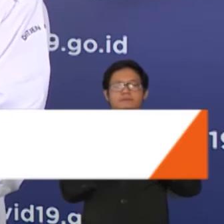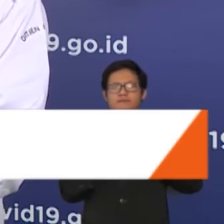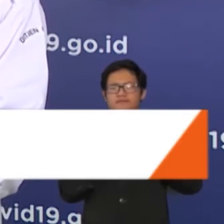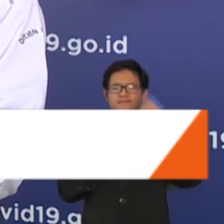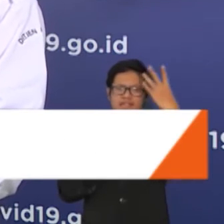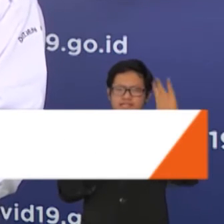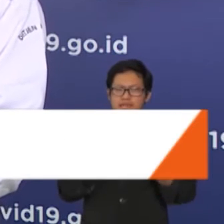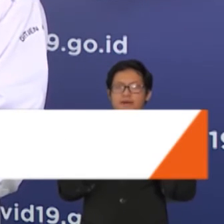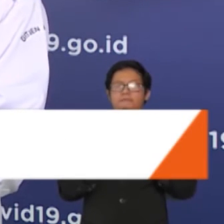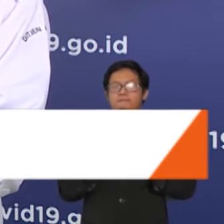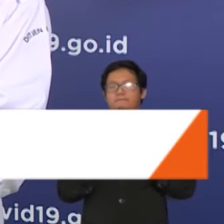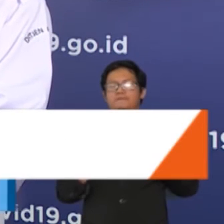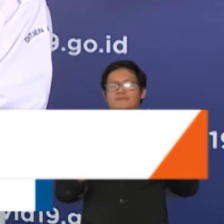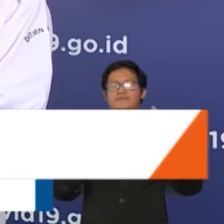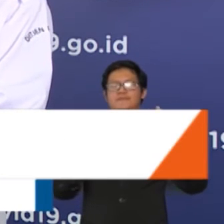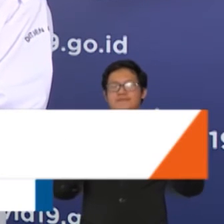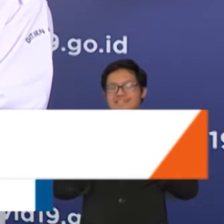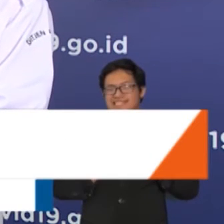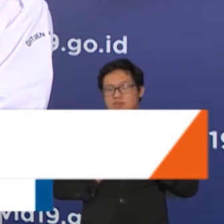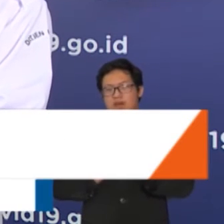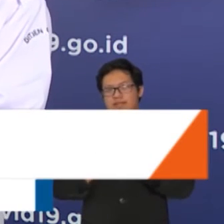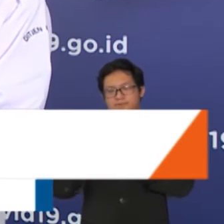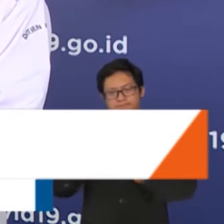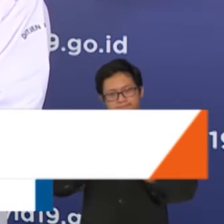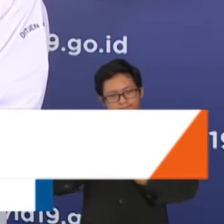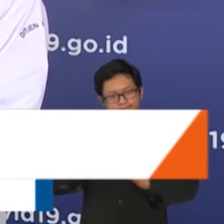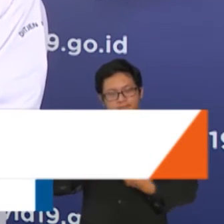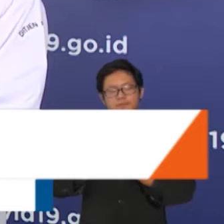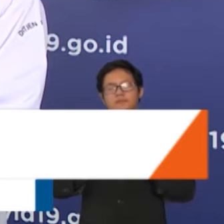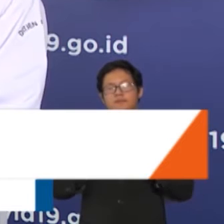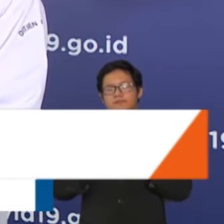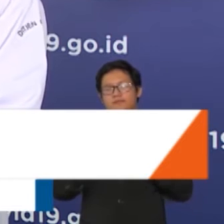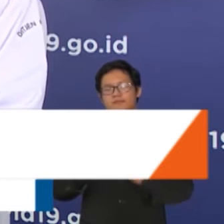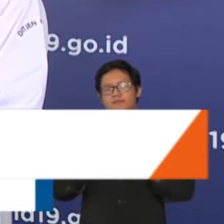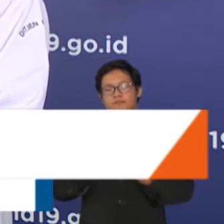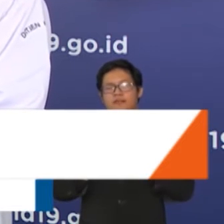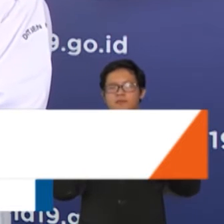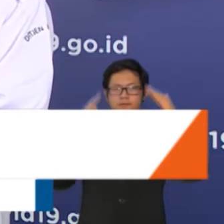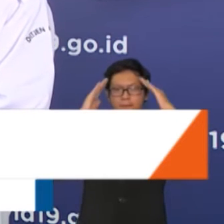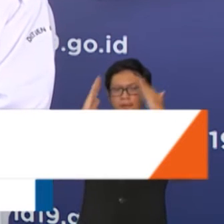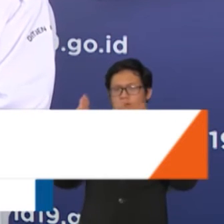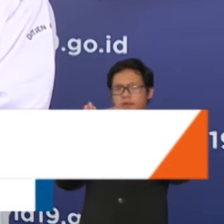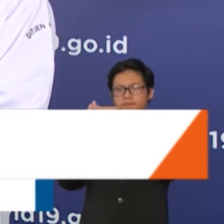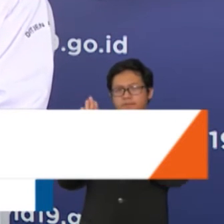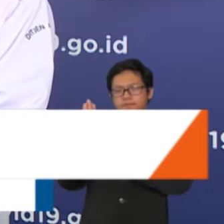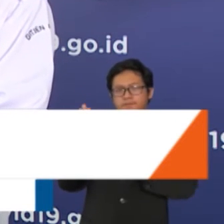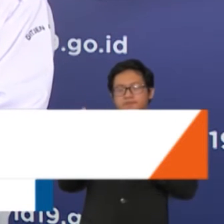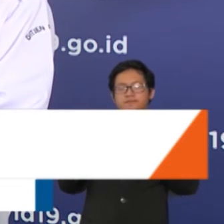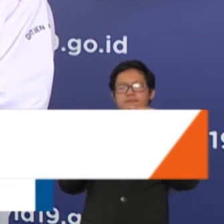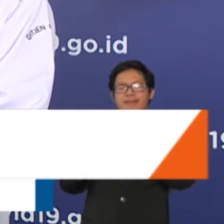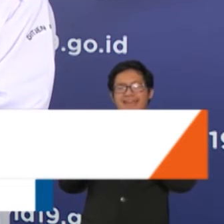isolasi Mandiri baik perorangan sampai dengan kelompok dan kepatuhan dalam penerapan pspp